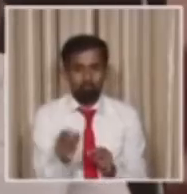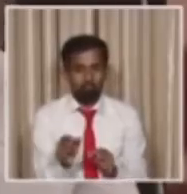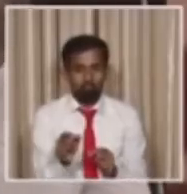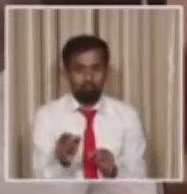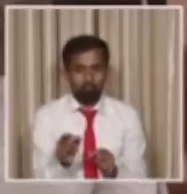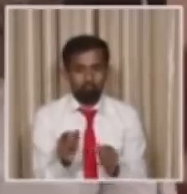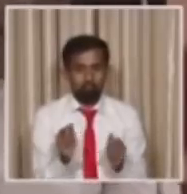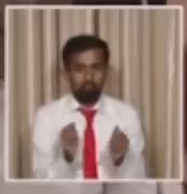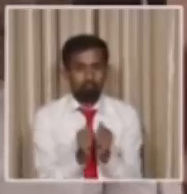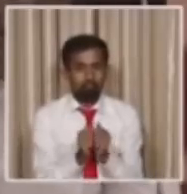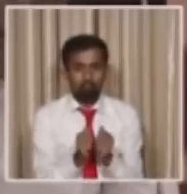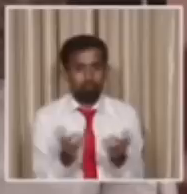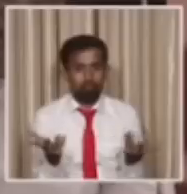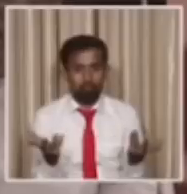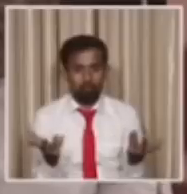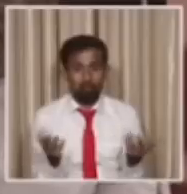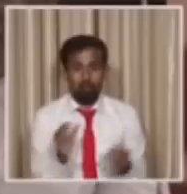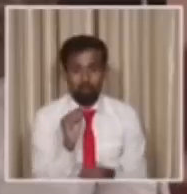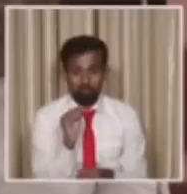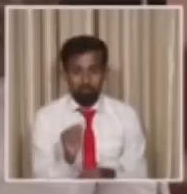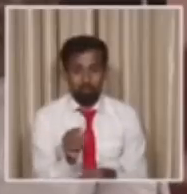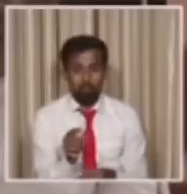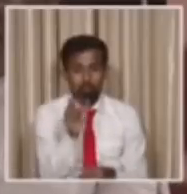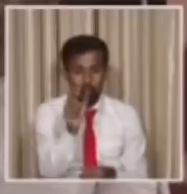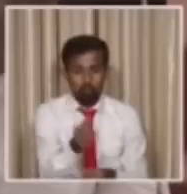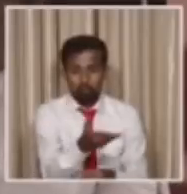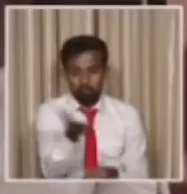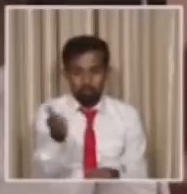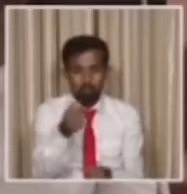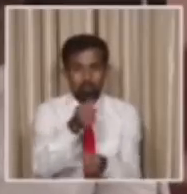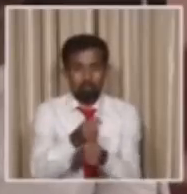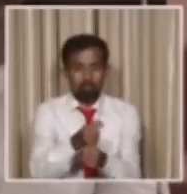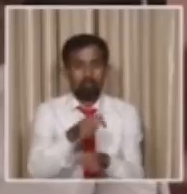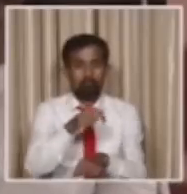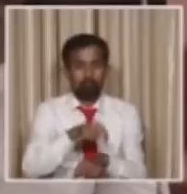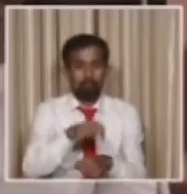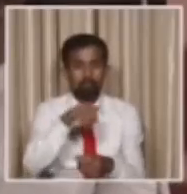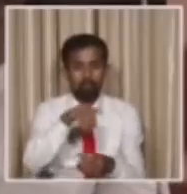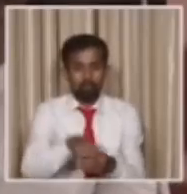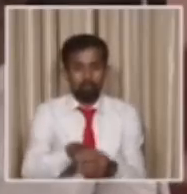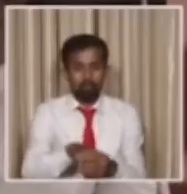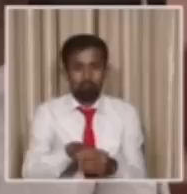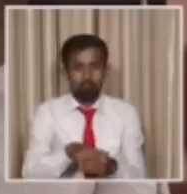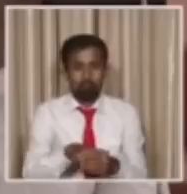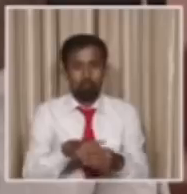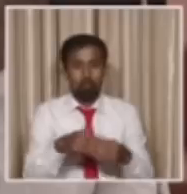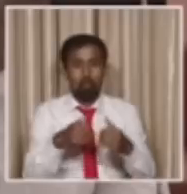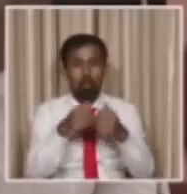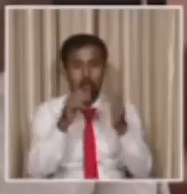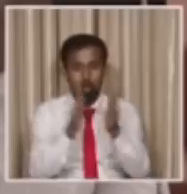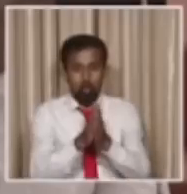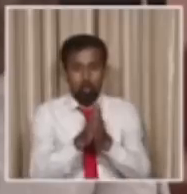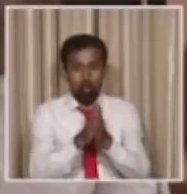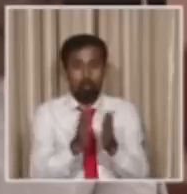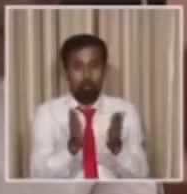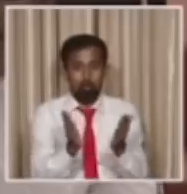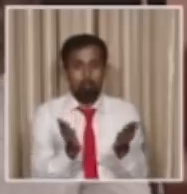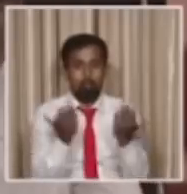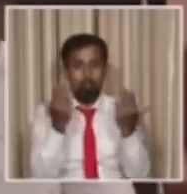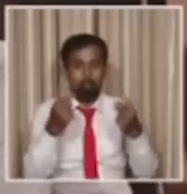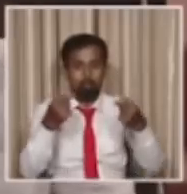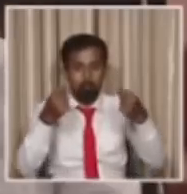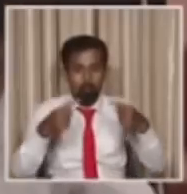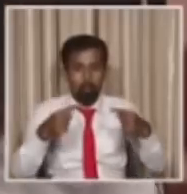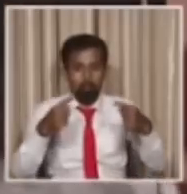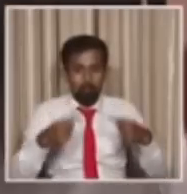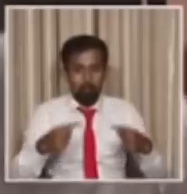ඇමතුමාලට කරන්න පුළුවන් වැඩ නෙමෙයි. නමුත් ඔබතුමන්ලගේ ආණ්ඩුව කාලේ තමයි සිද්ධීන් සියලු දේ වෙන්න පටන් අරගෙන